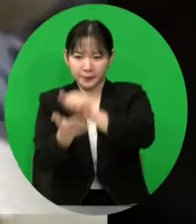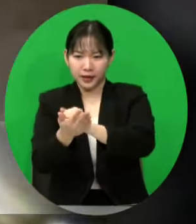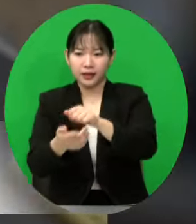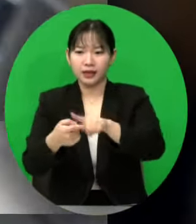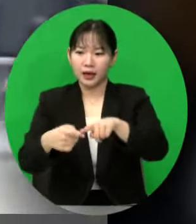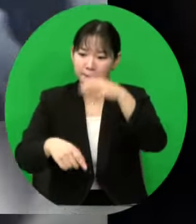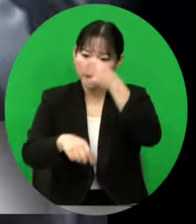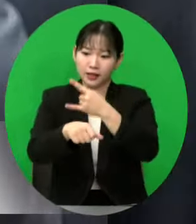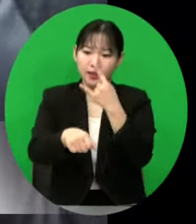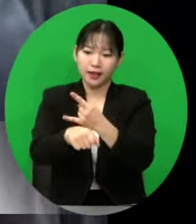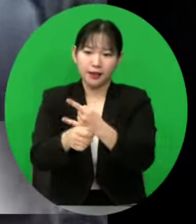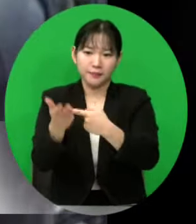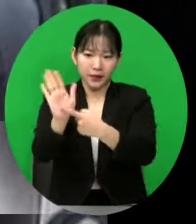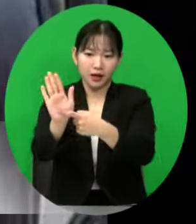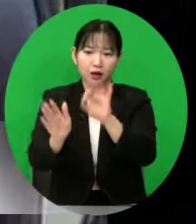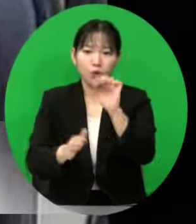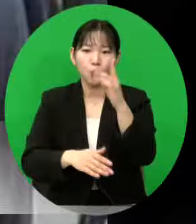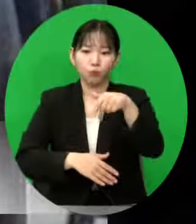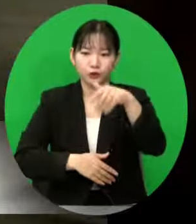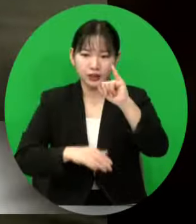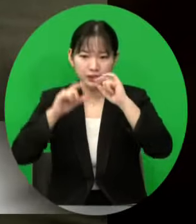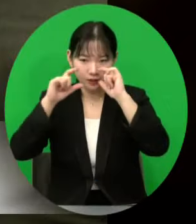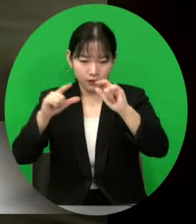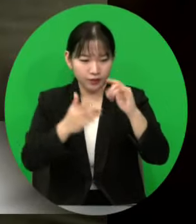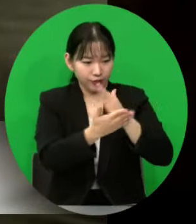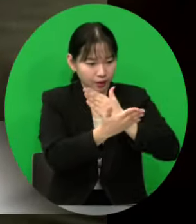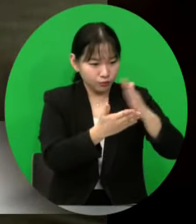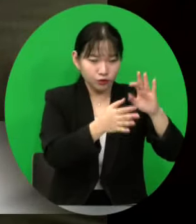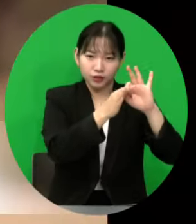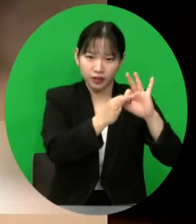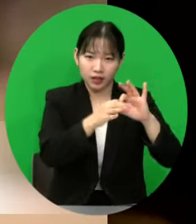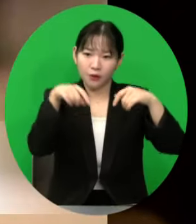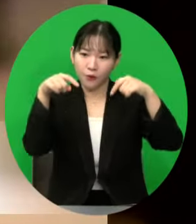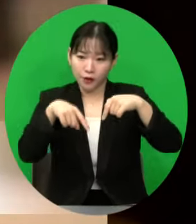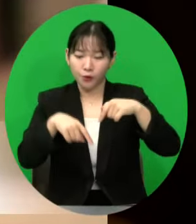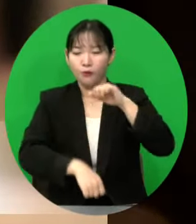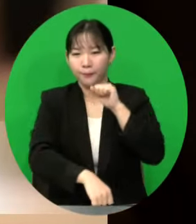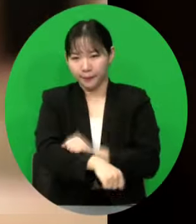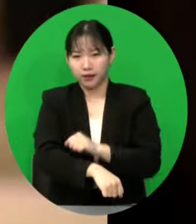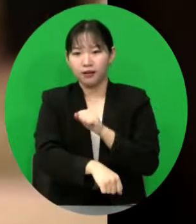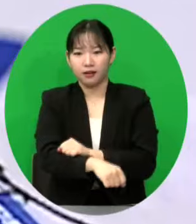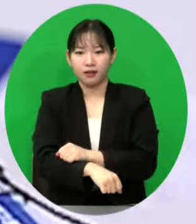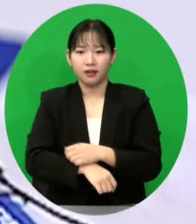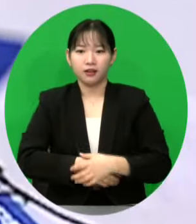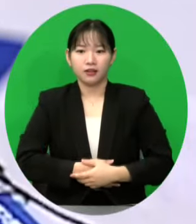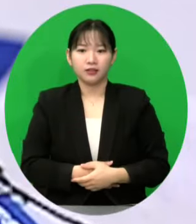사과를 담은 오부치 선언 등 남북관계, 외교정책에서도 탁월한 식견을 보였습니다.